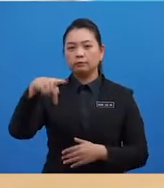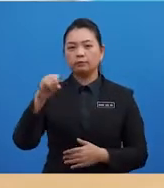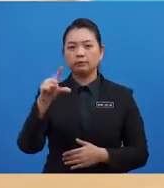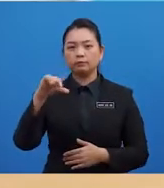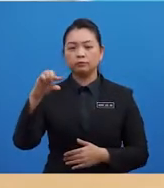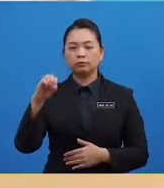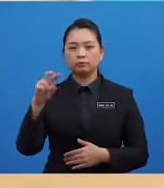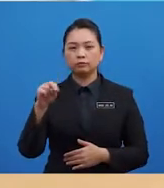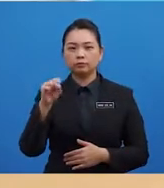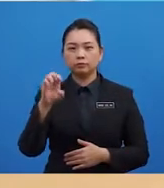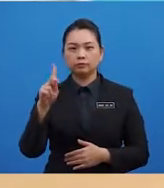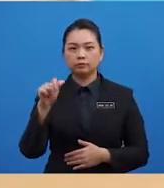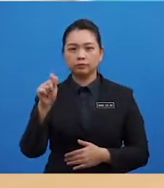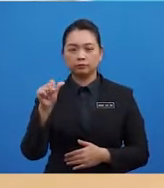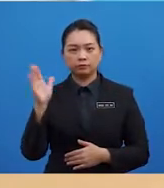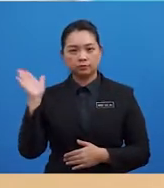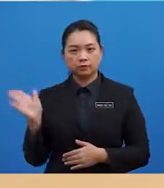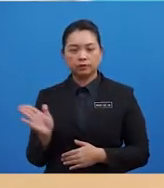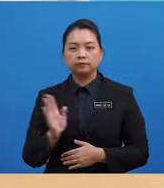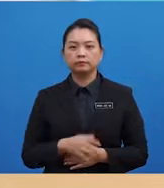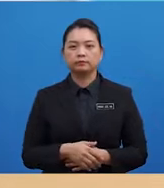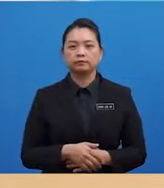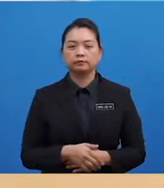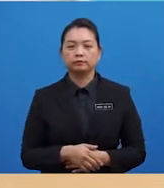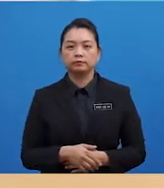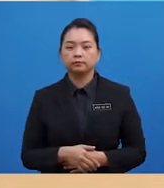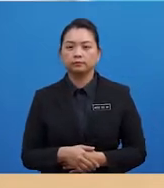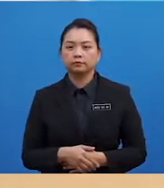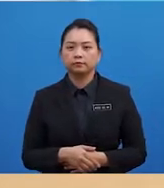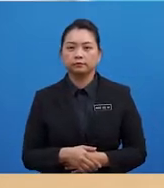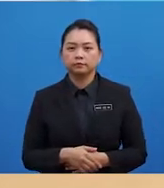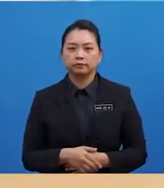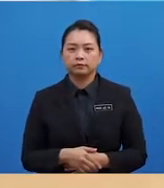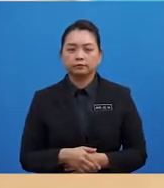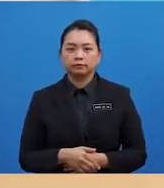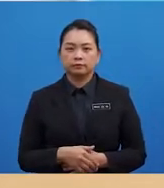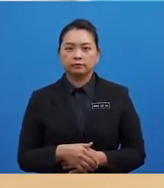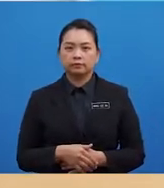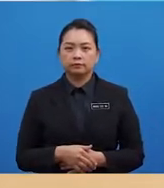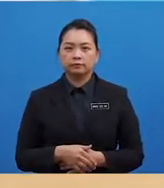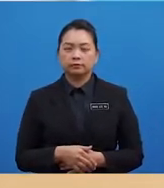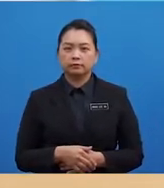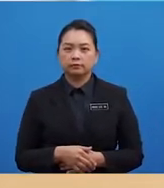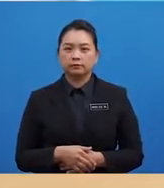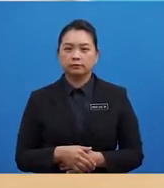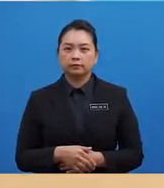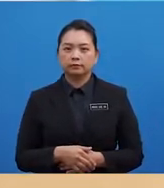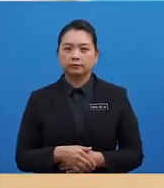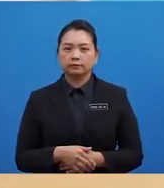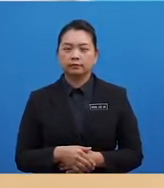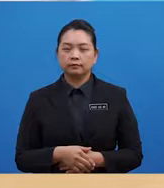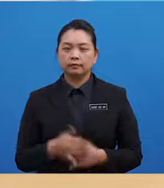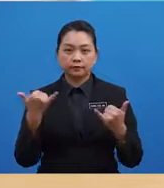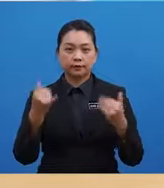ini. Kini, cikgu akan membimbing murid-murid untuk menghasilkan corak dengan hanya menggunakan Microsoft